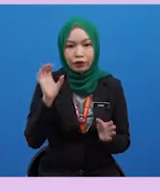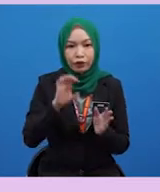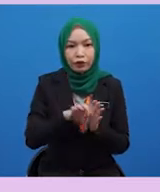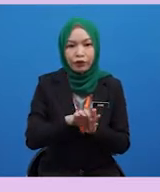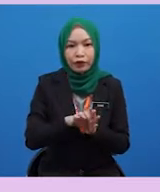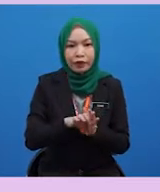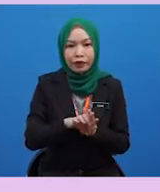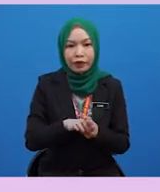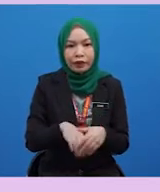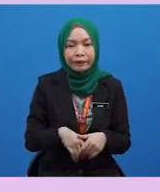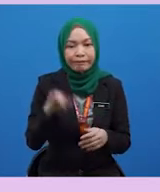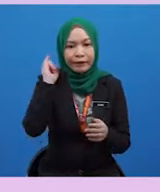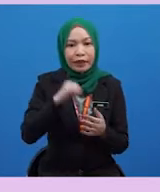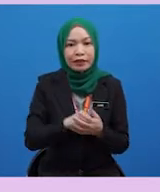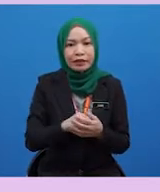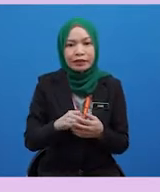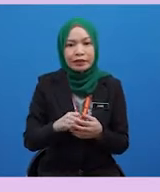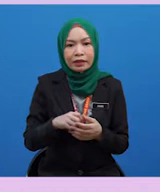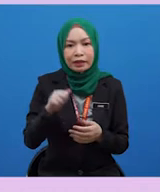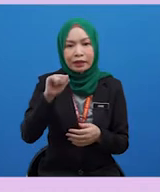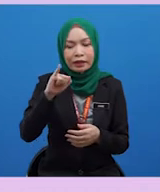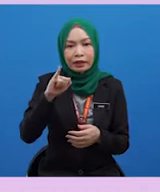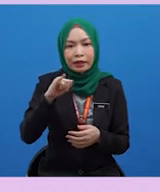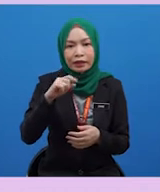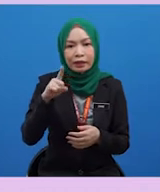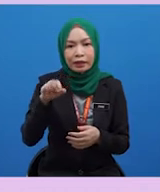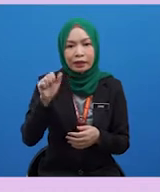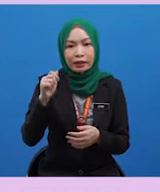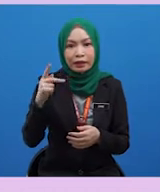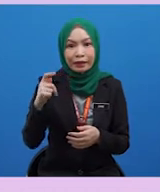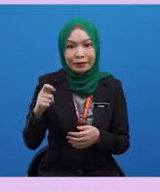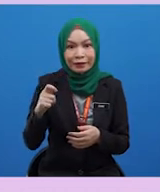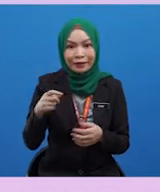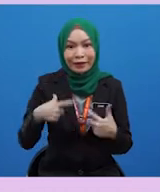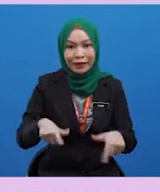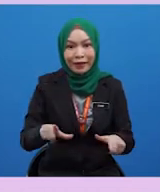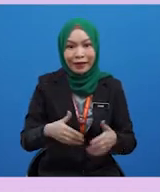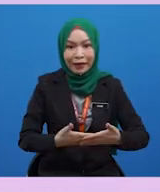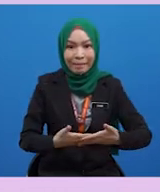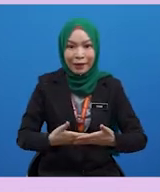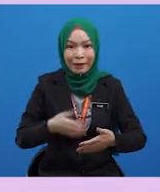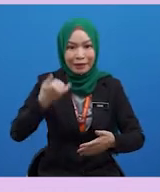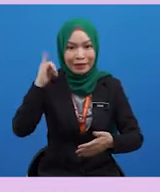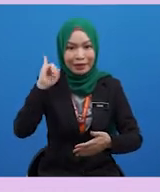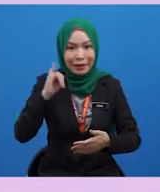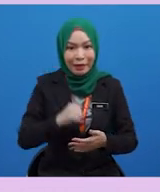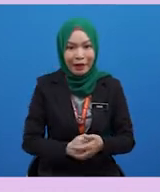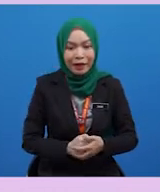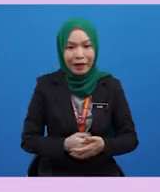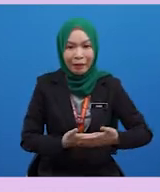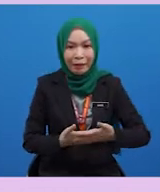itu merupakan cahaya mata pertama mereka. Ayat kedua hanya memberikan maklumat tambahan